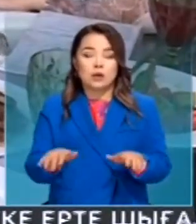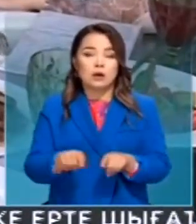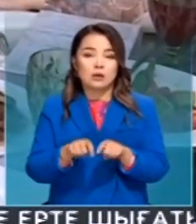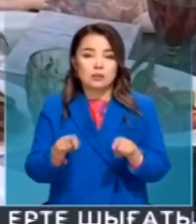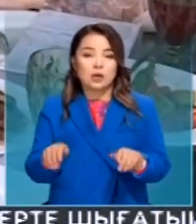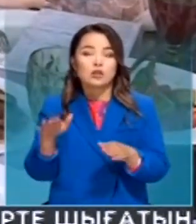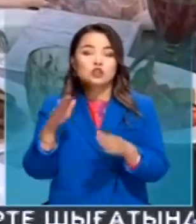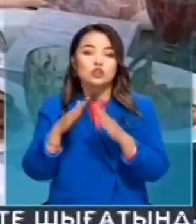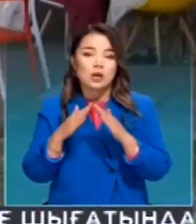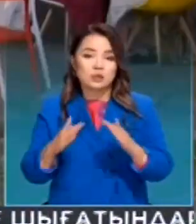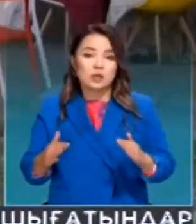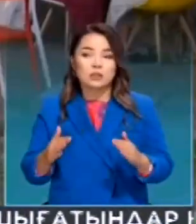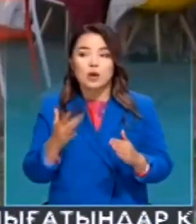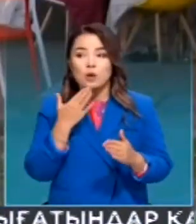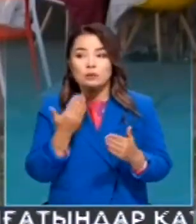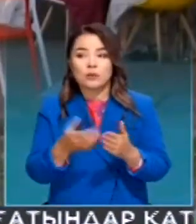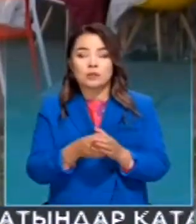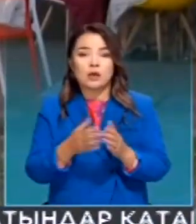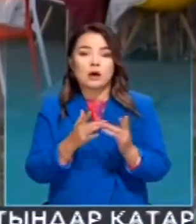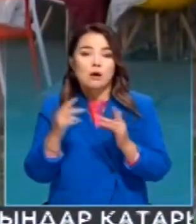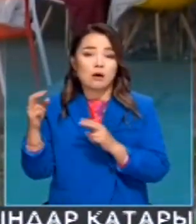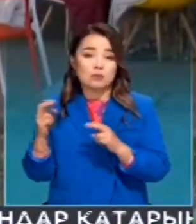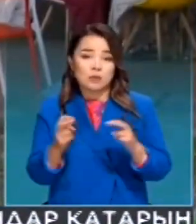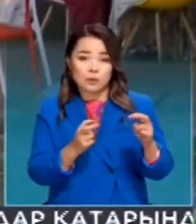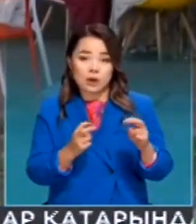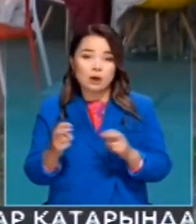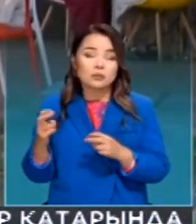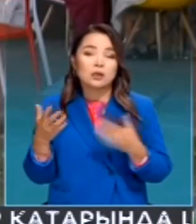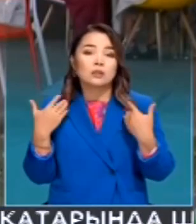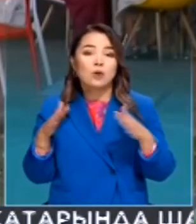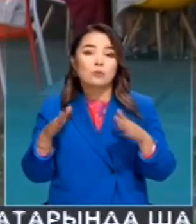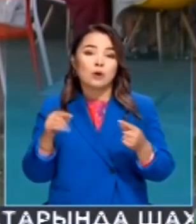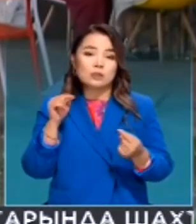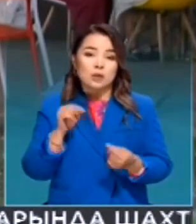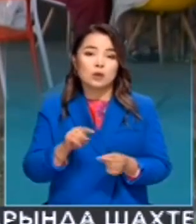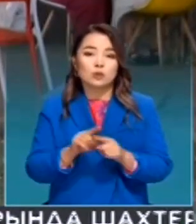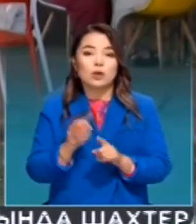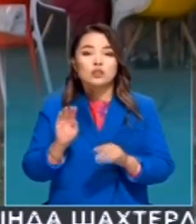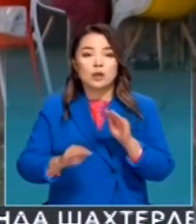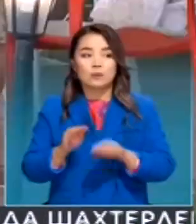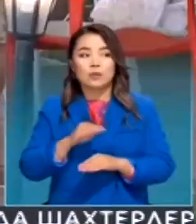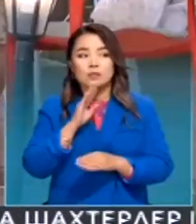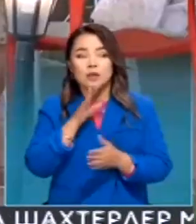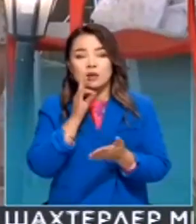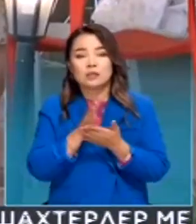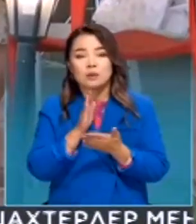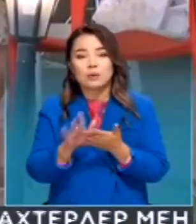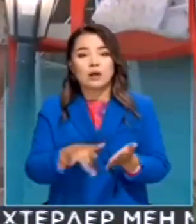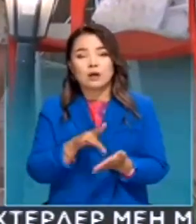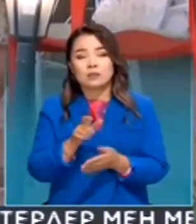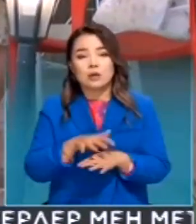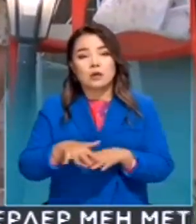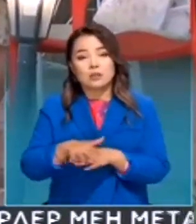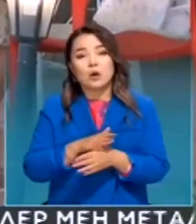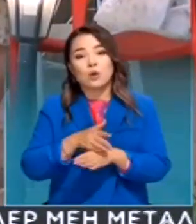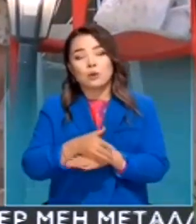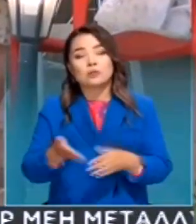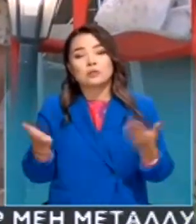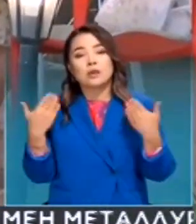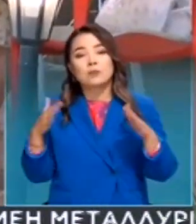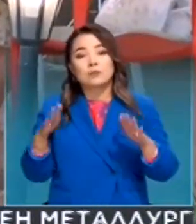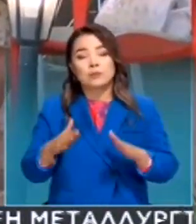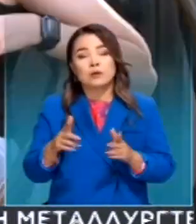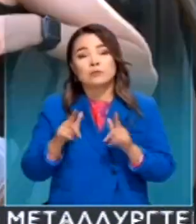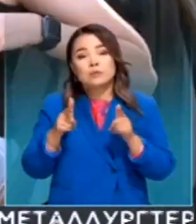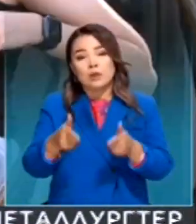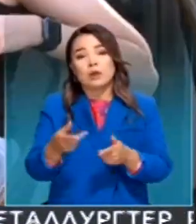Онда шатырлар, ұлттық нақыштағы алты бақандар мен өзге де демалуға қолайлы жабдықтар жеткілікті. Қала халқы мен қонақтардың демалысынан